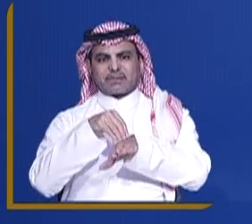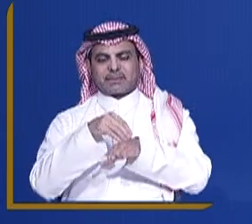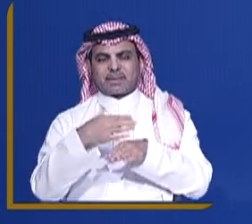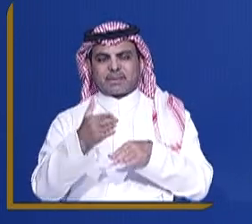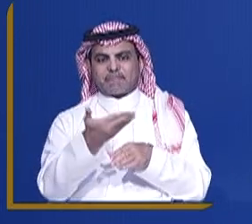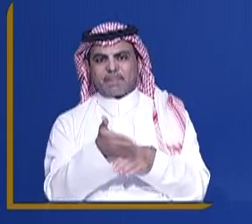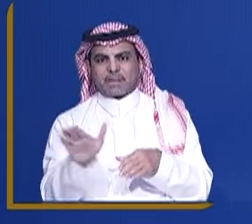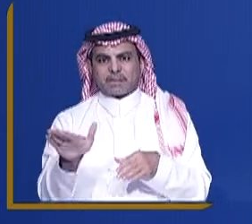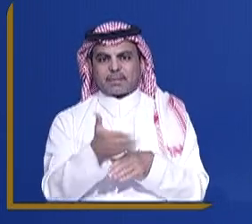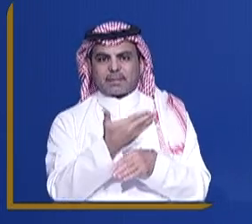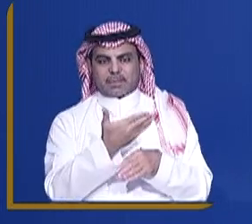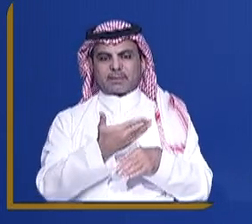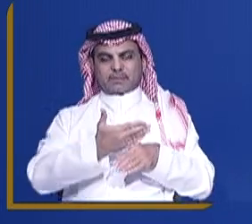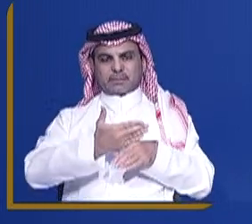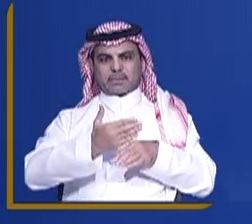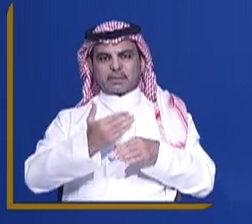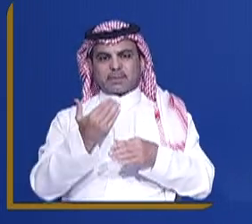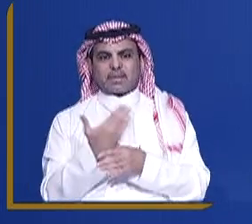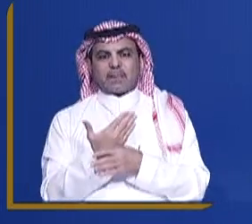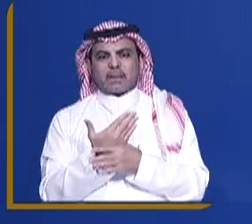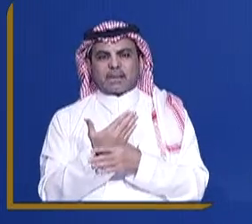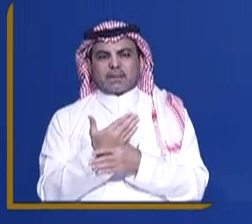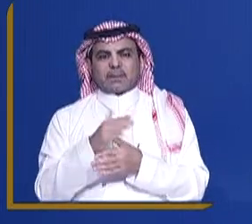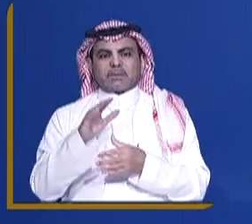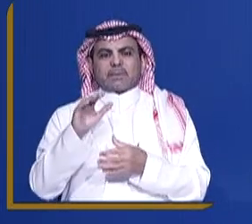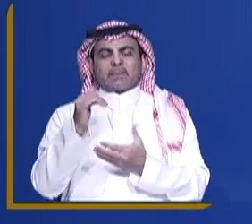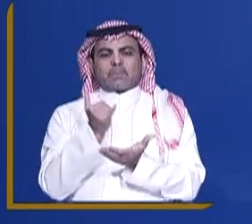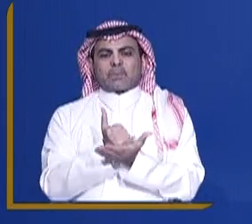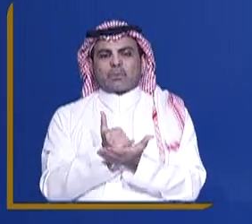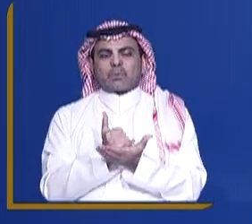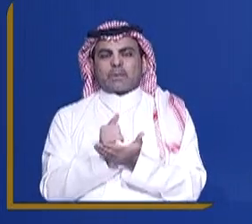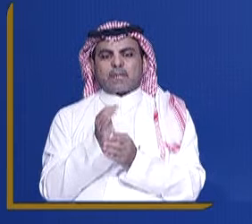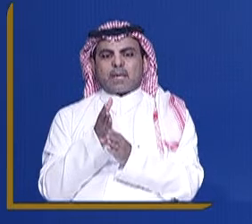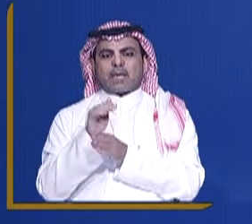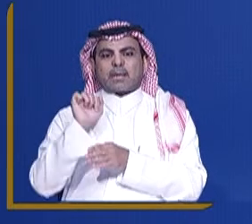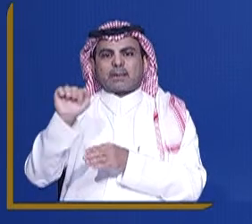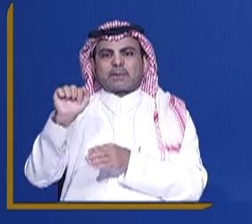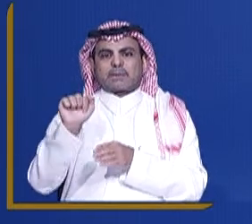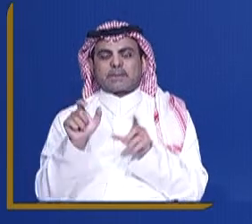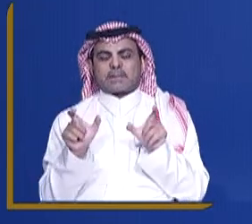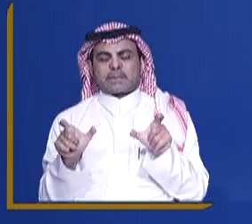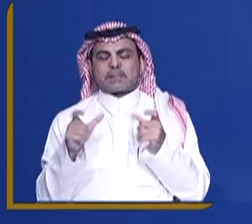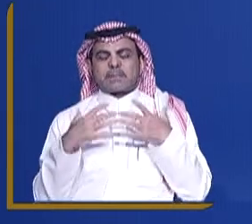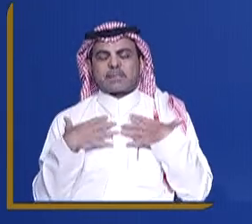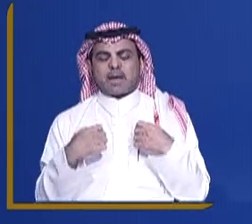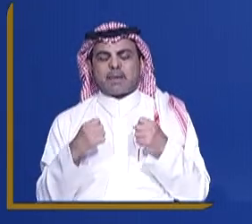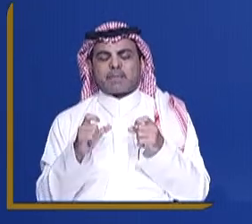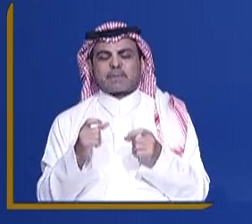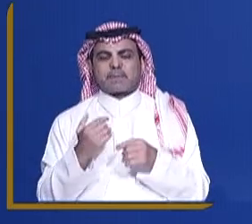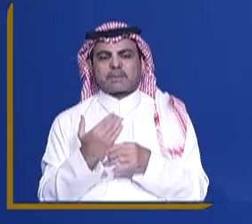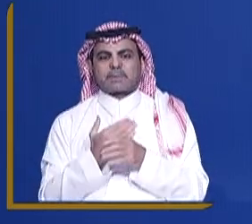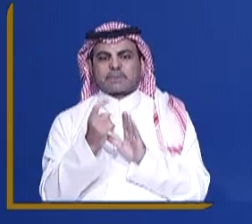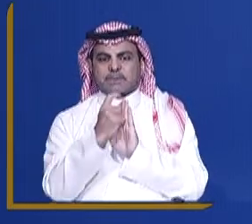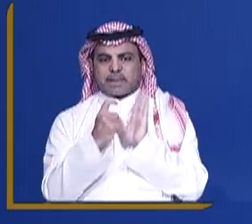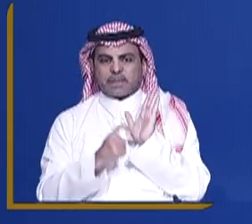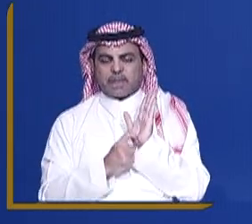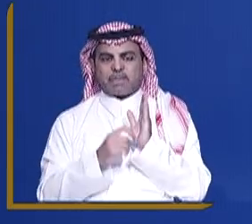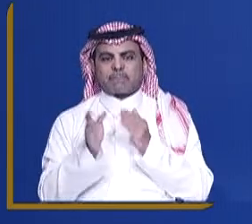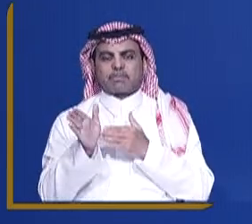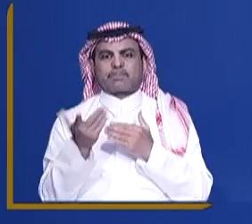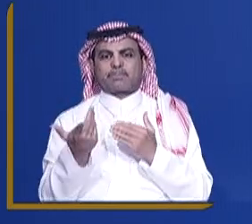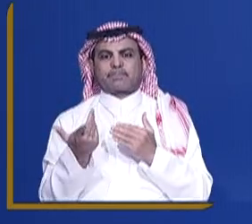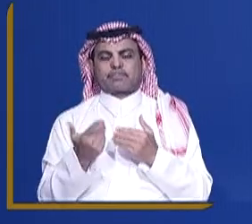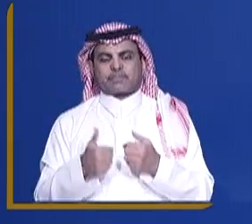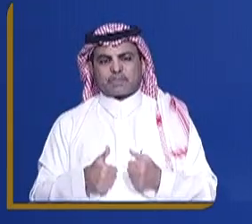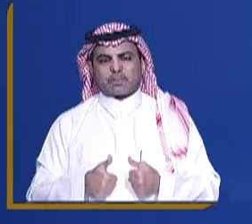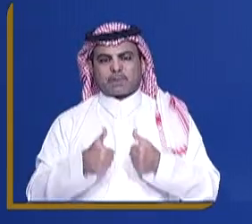إدارات التعليم والوزارة بحيث تسند إلى جهات متخصصة في إدارة الأمن والسلامة لديها الأنظمة والكفاءة